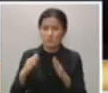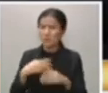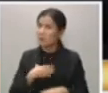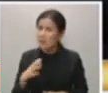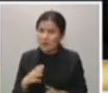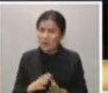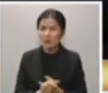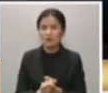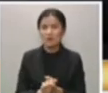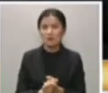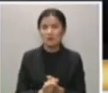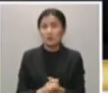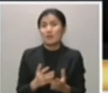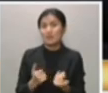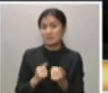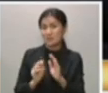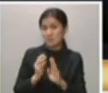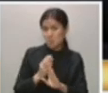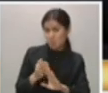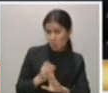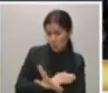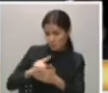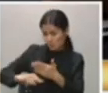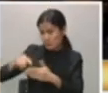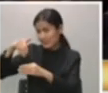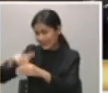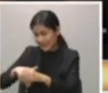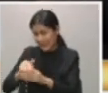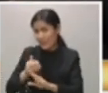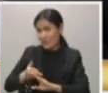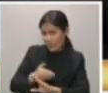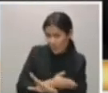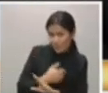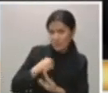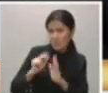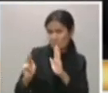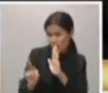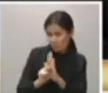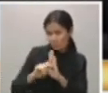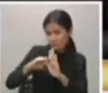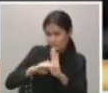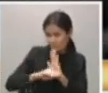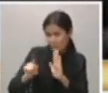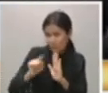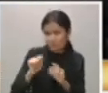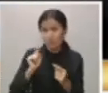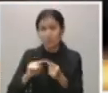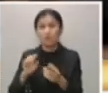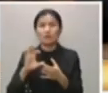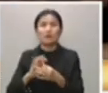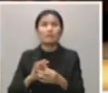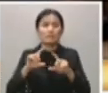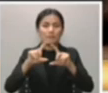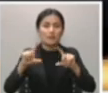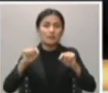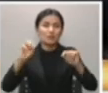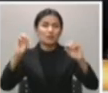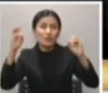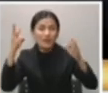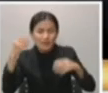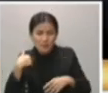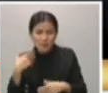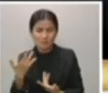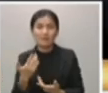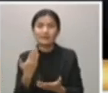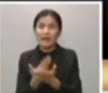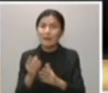การซื้อเสียงล่วงหน้าเช่นการเพิ่มวงเงินสวัสดิการแห่งรัฐ โครงการชิมช็อป